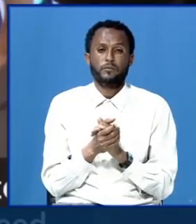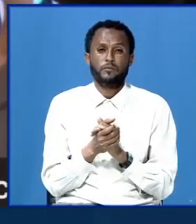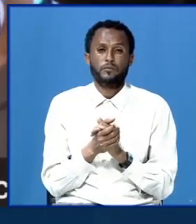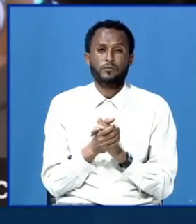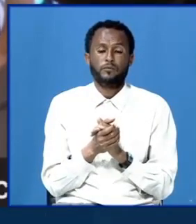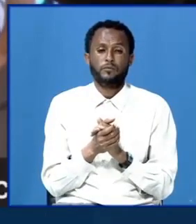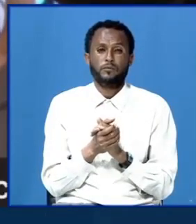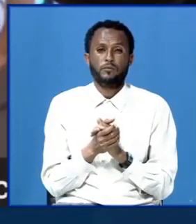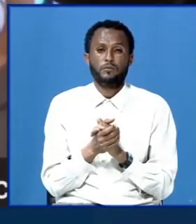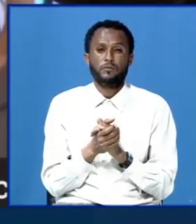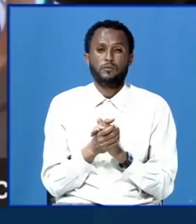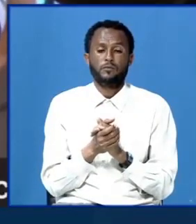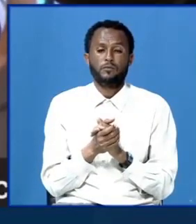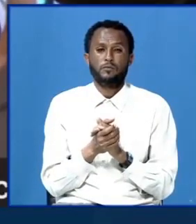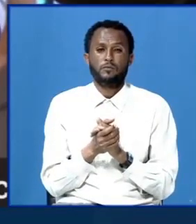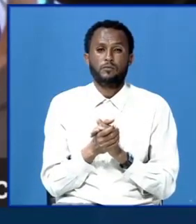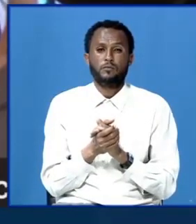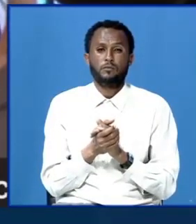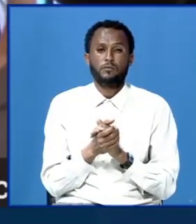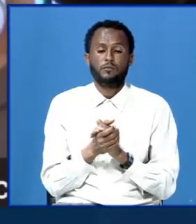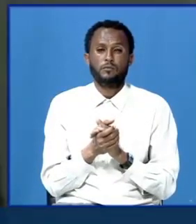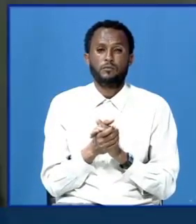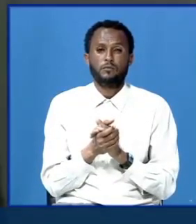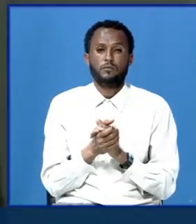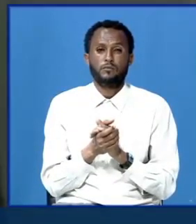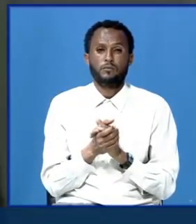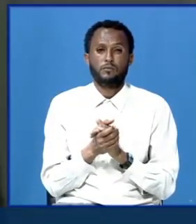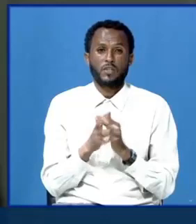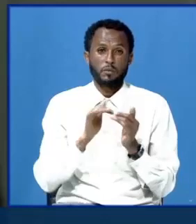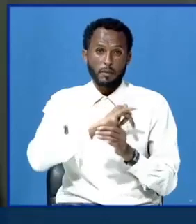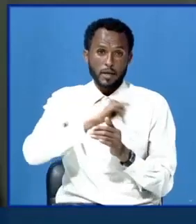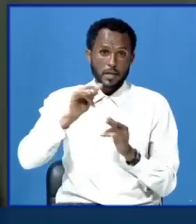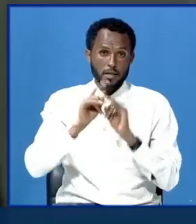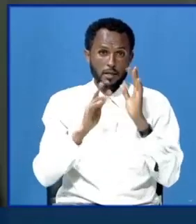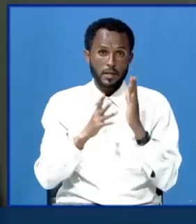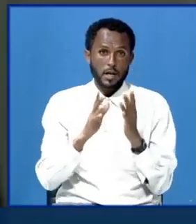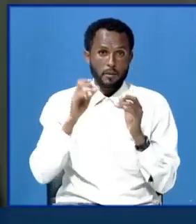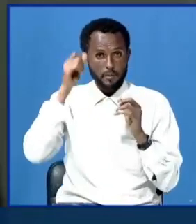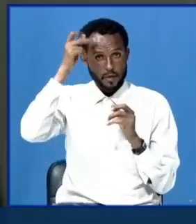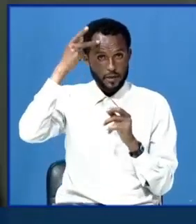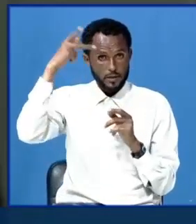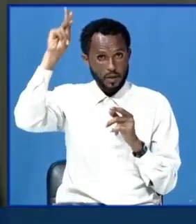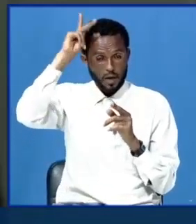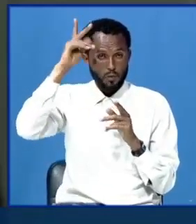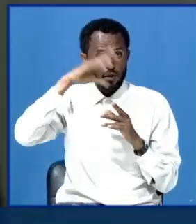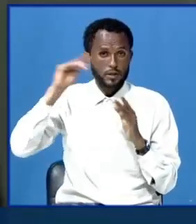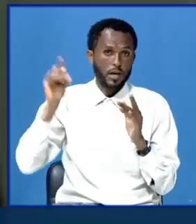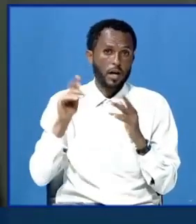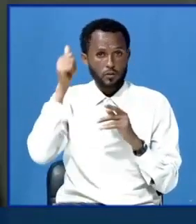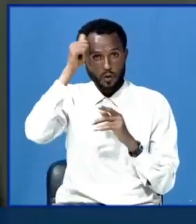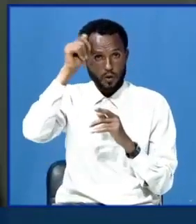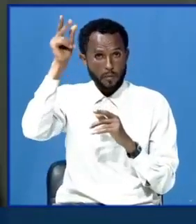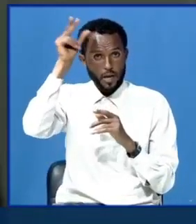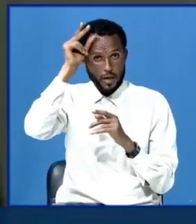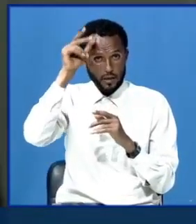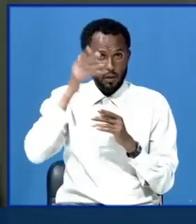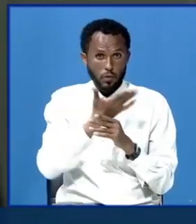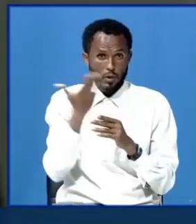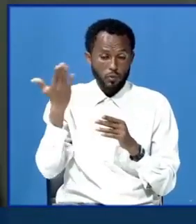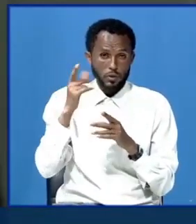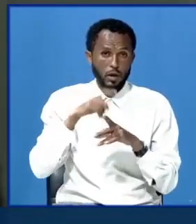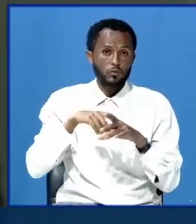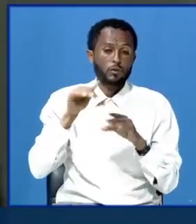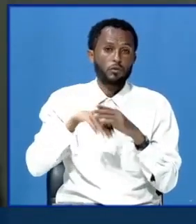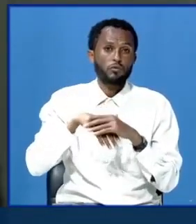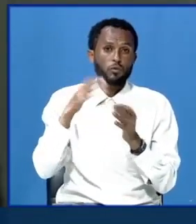in need and the reestablishment of public services. በተማሳል ዜና ሚኒስትር ጉዳይ ወፃይ አሜሪካ አንቶኒ ብሊንከን አብ ወናው ጉዳይ አሜሪካተም